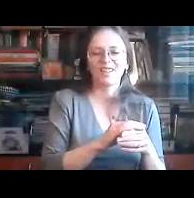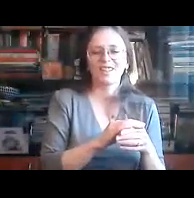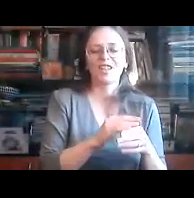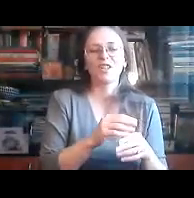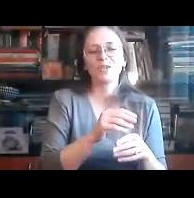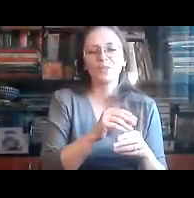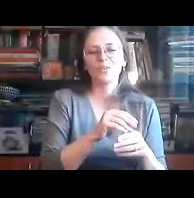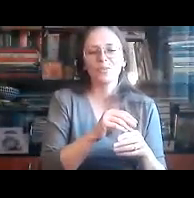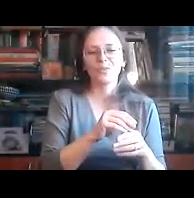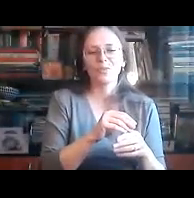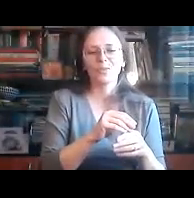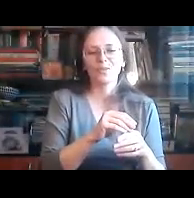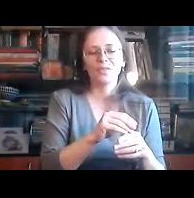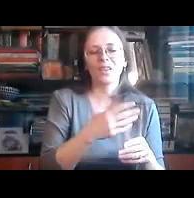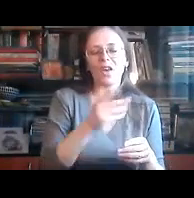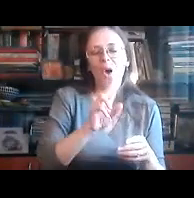то